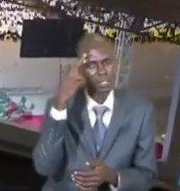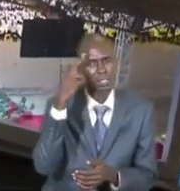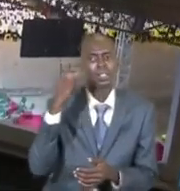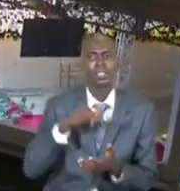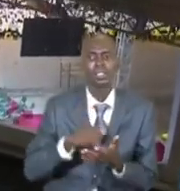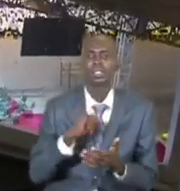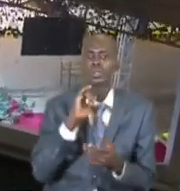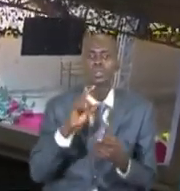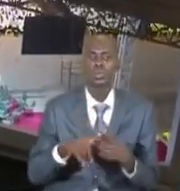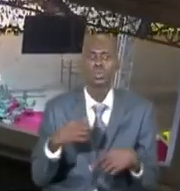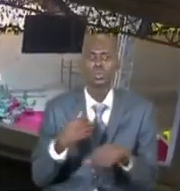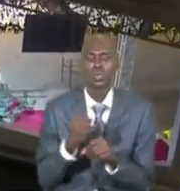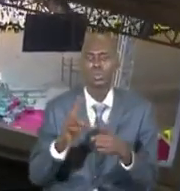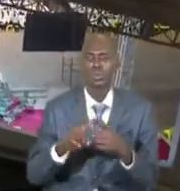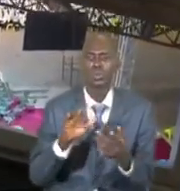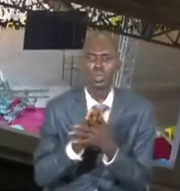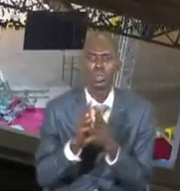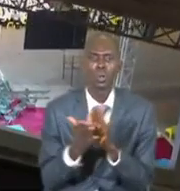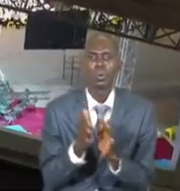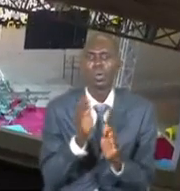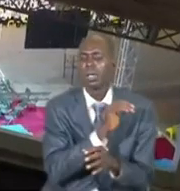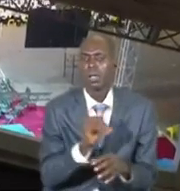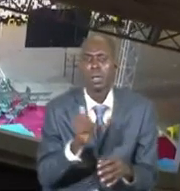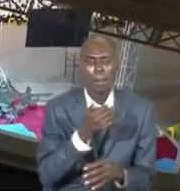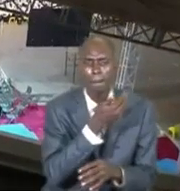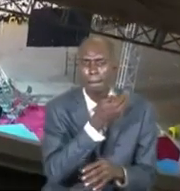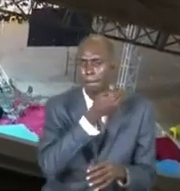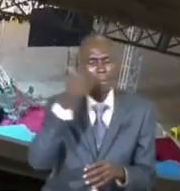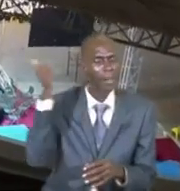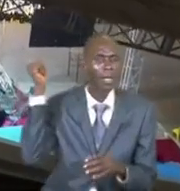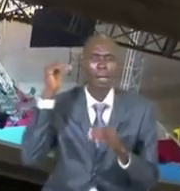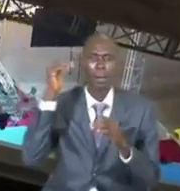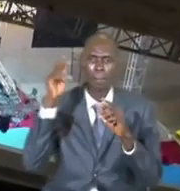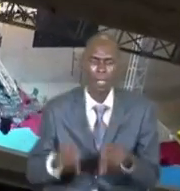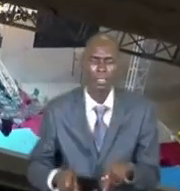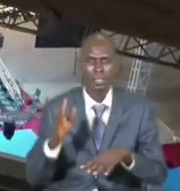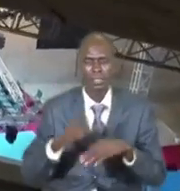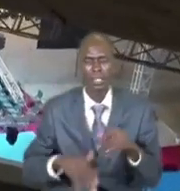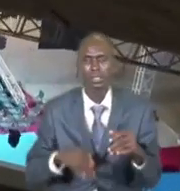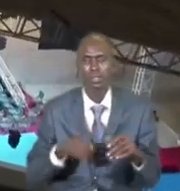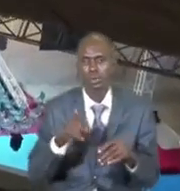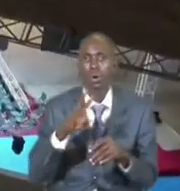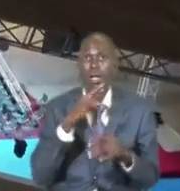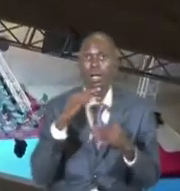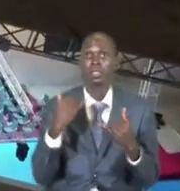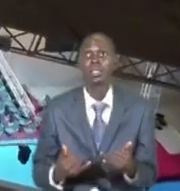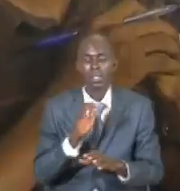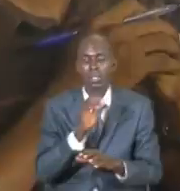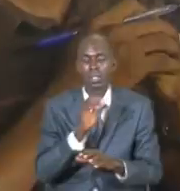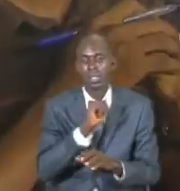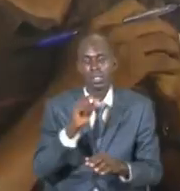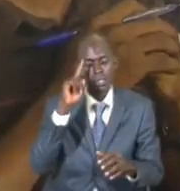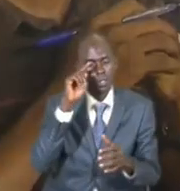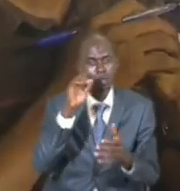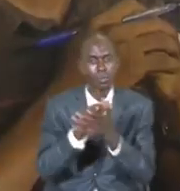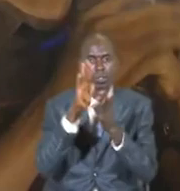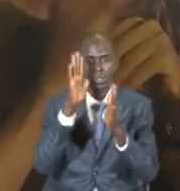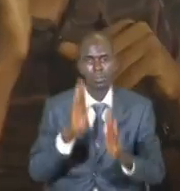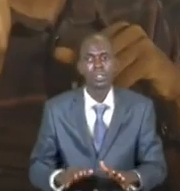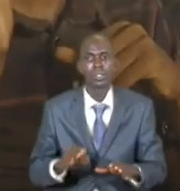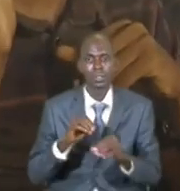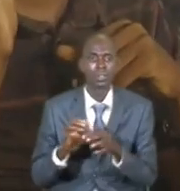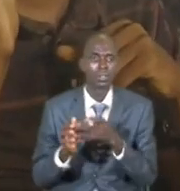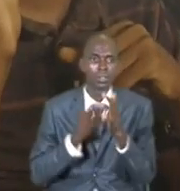ị kwesịrị ịbụ. Onye nwaanyị ga-eme nke a na ndụ gị n'abalị a. Ị ga-abụ onye dị ukwuu, dị elu karịa. Anọ m ebe